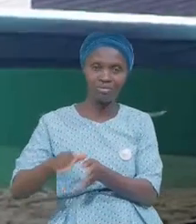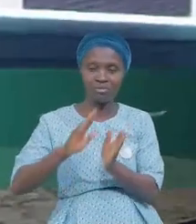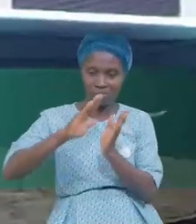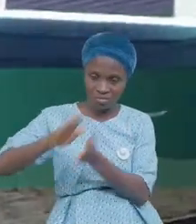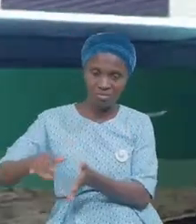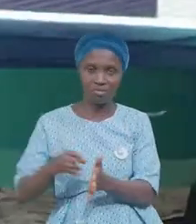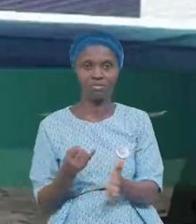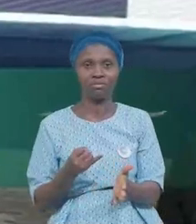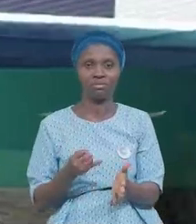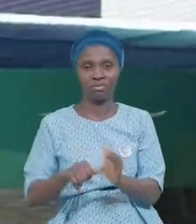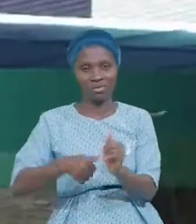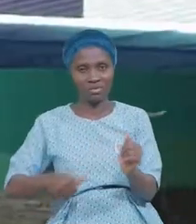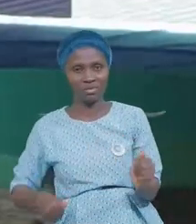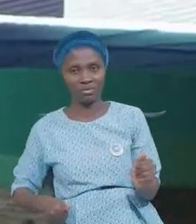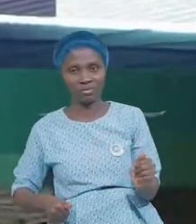Rétrogradation, le péché.